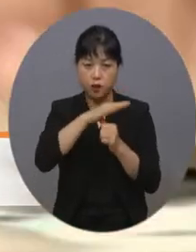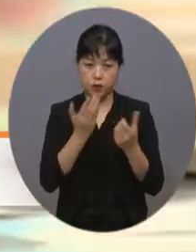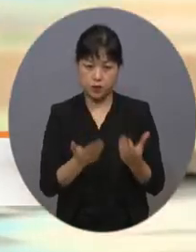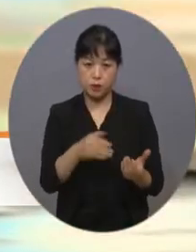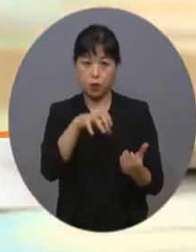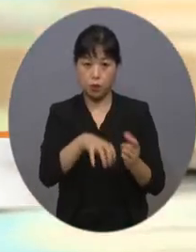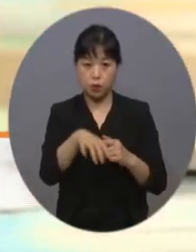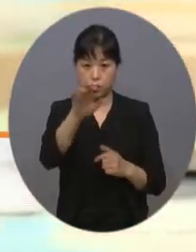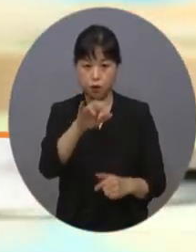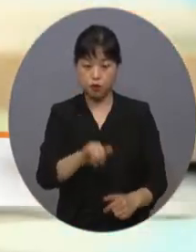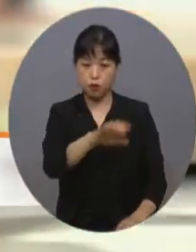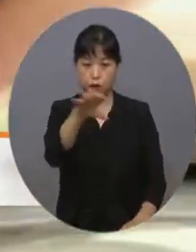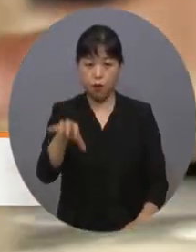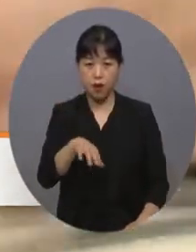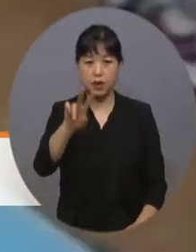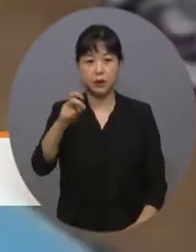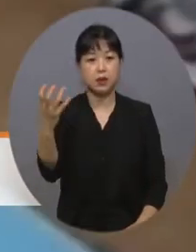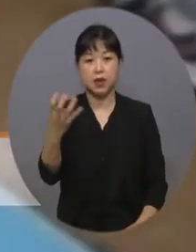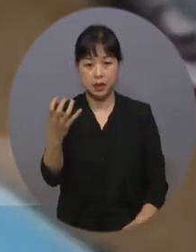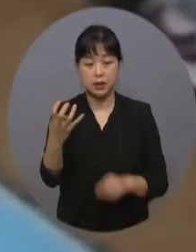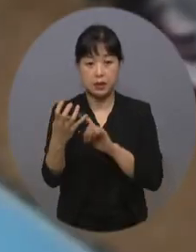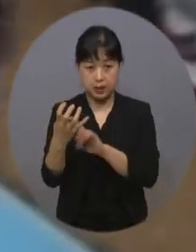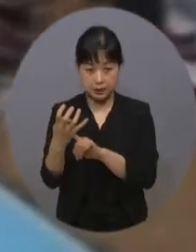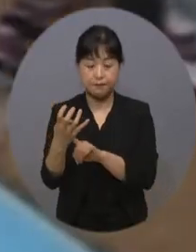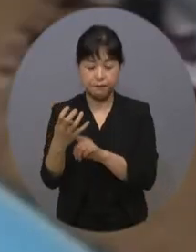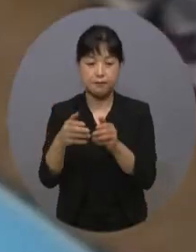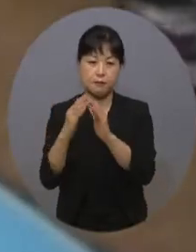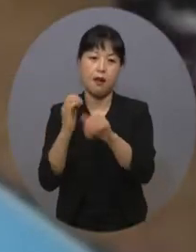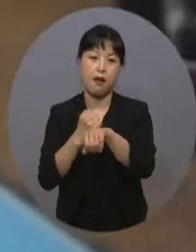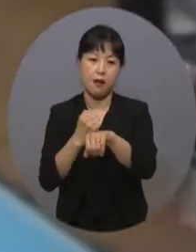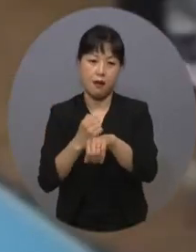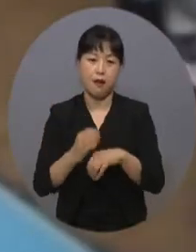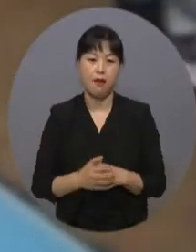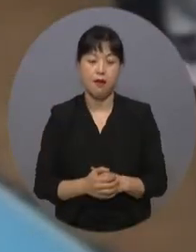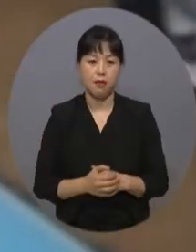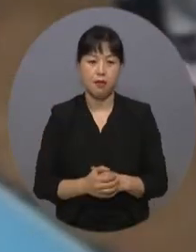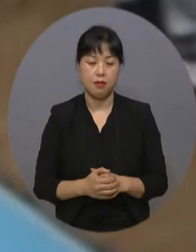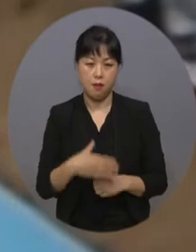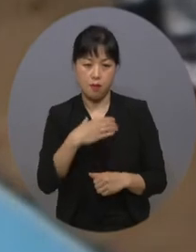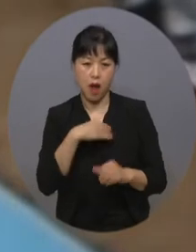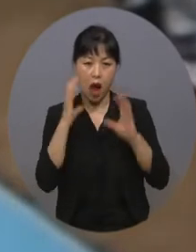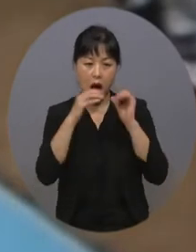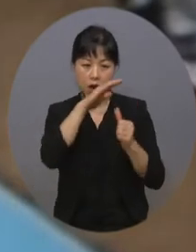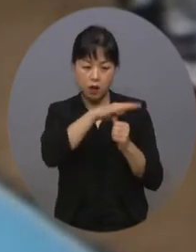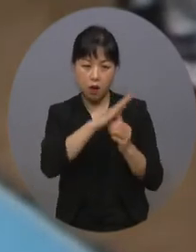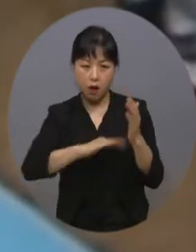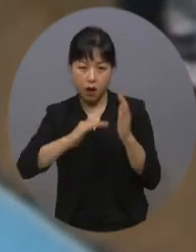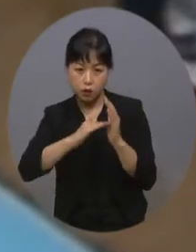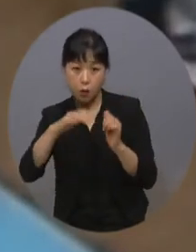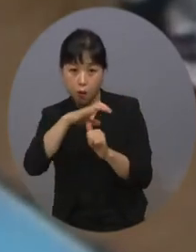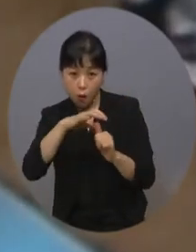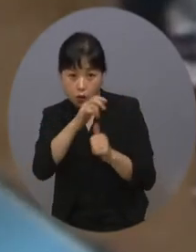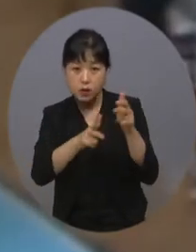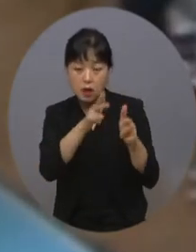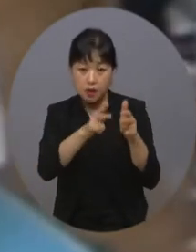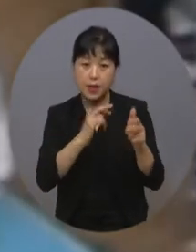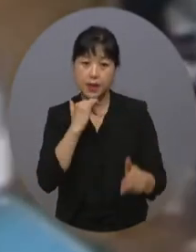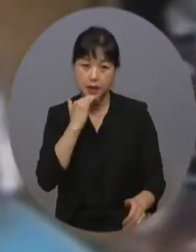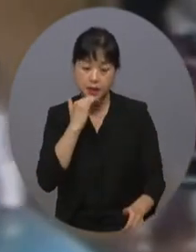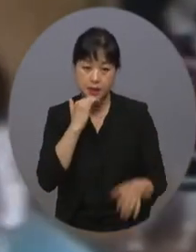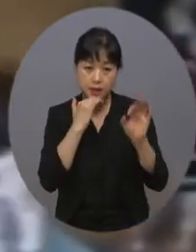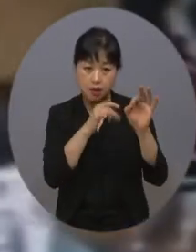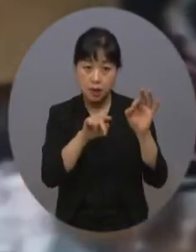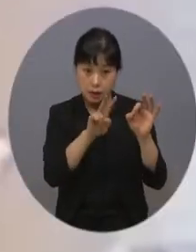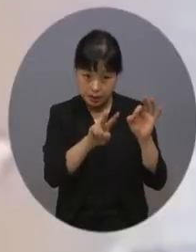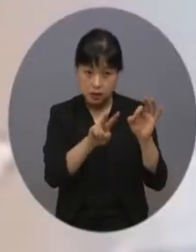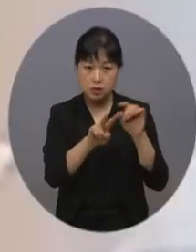전국에 고르게 설치하기로 했습니다. 또 위기아동 가정보호 사업의 대상 아동 연령을 0세부터